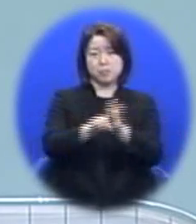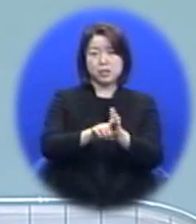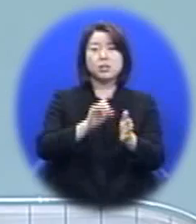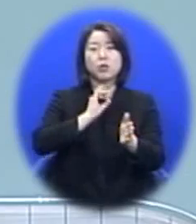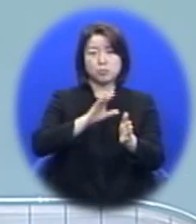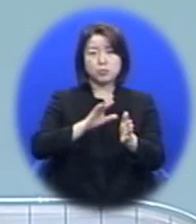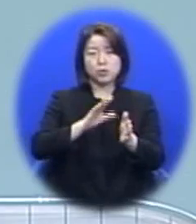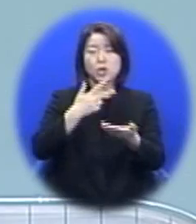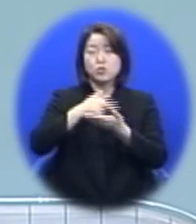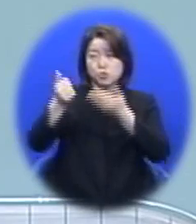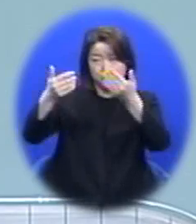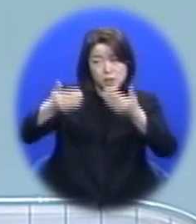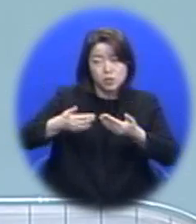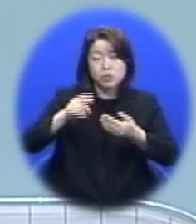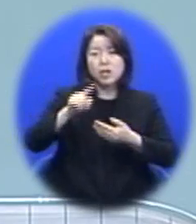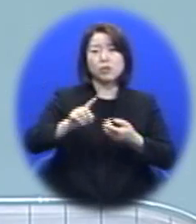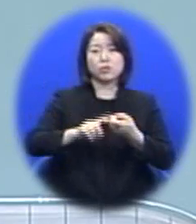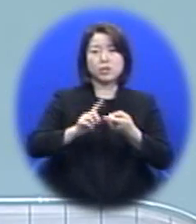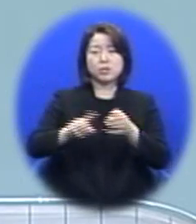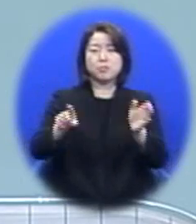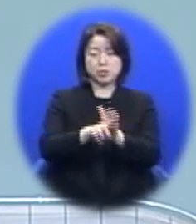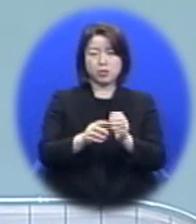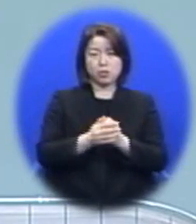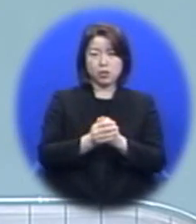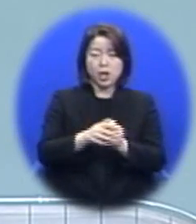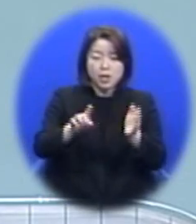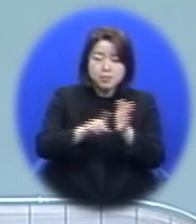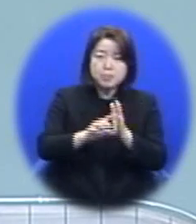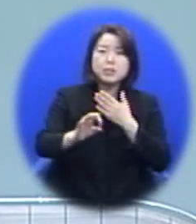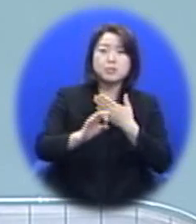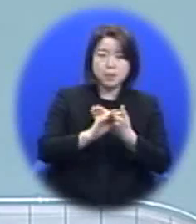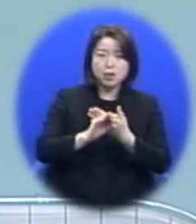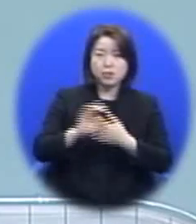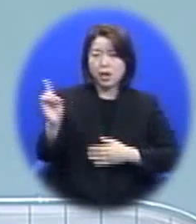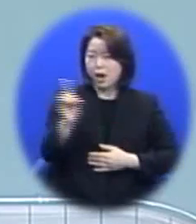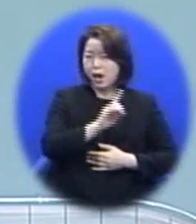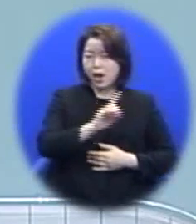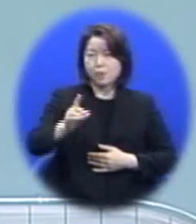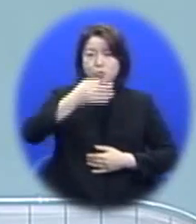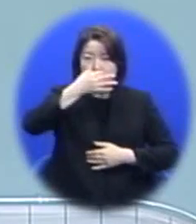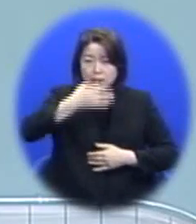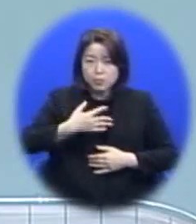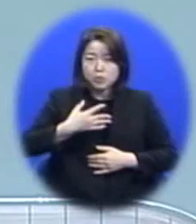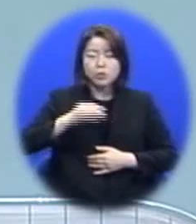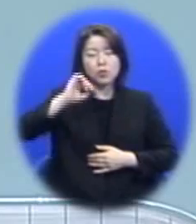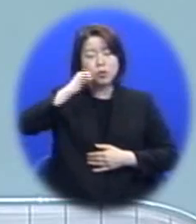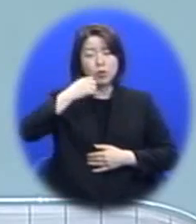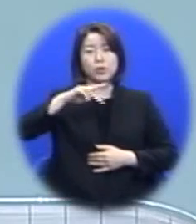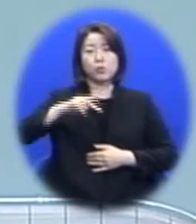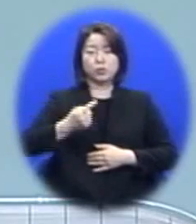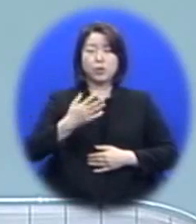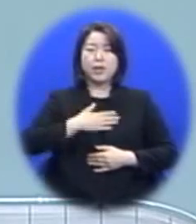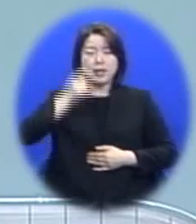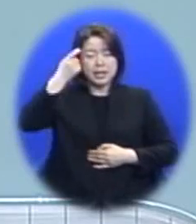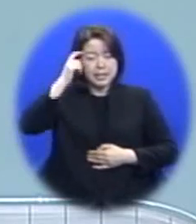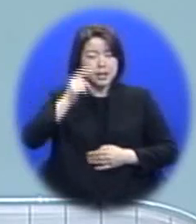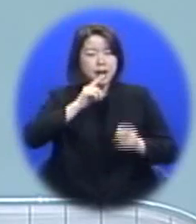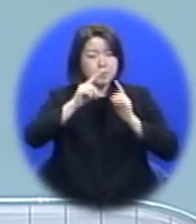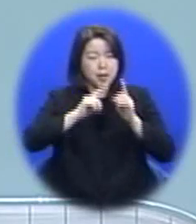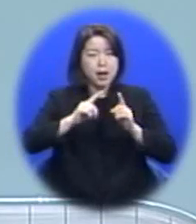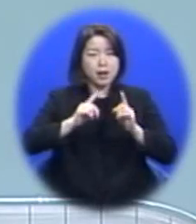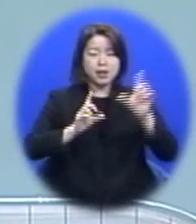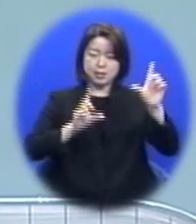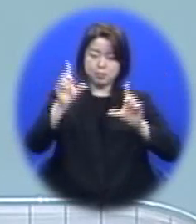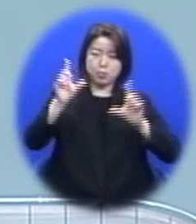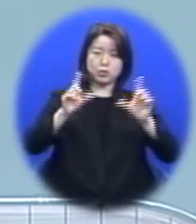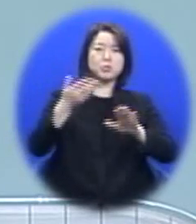해주신다. 여러분 믿으면 그러면 아무리 힘들고 어려워도 내 생각과 말, 태도가